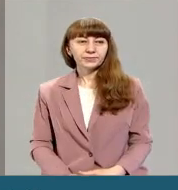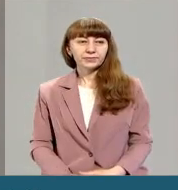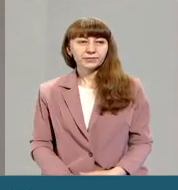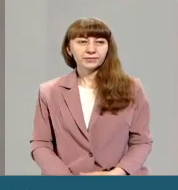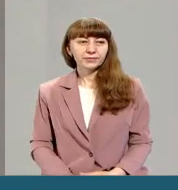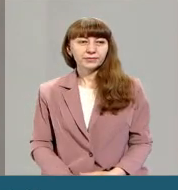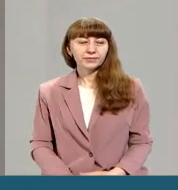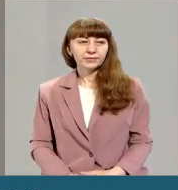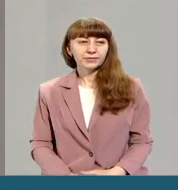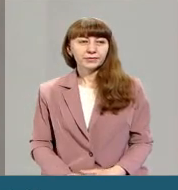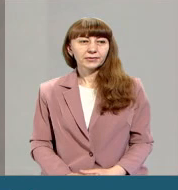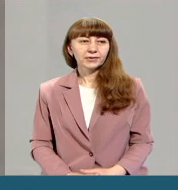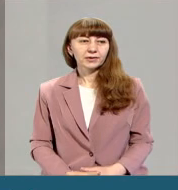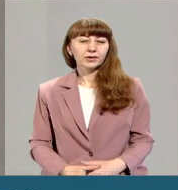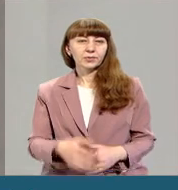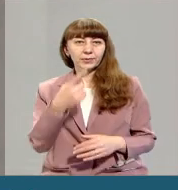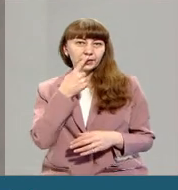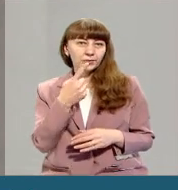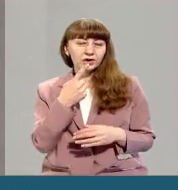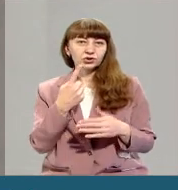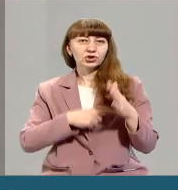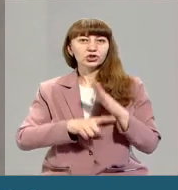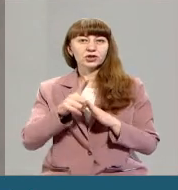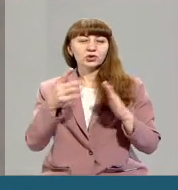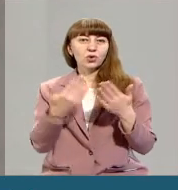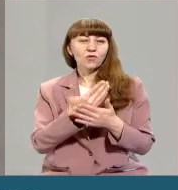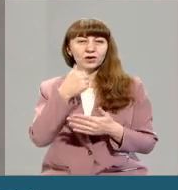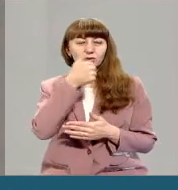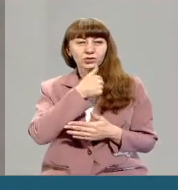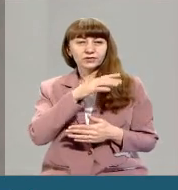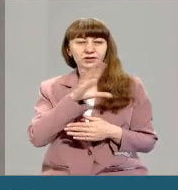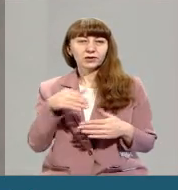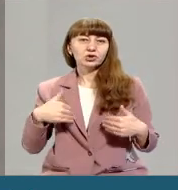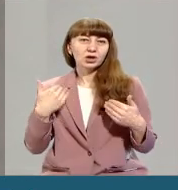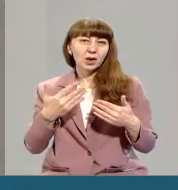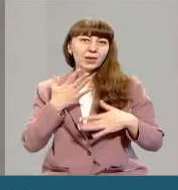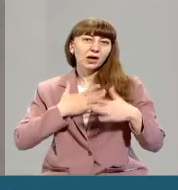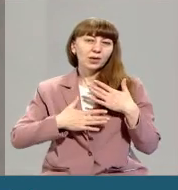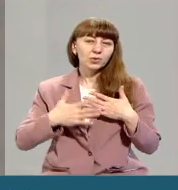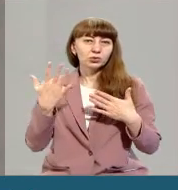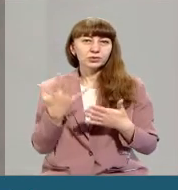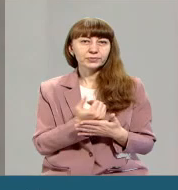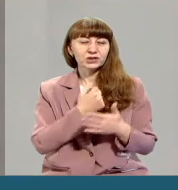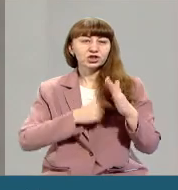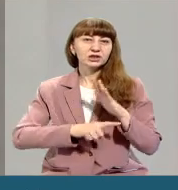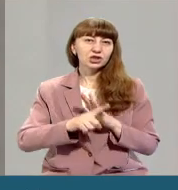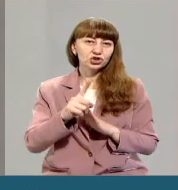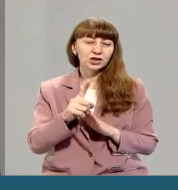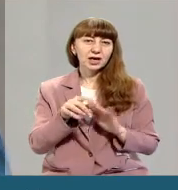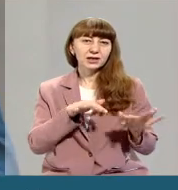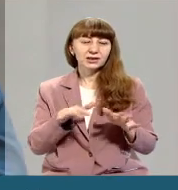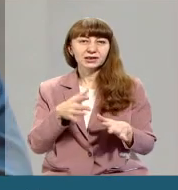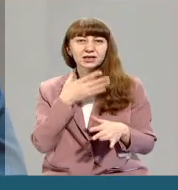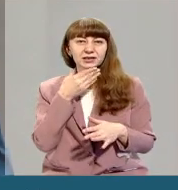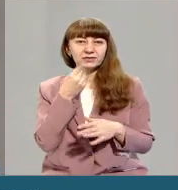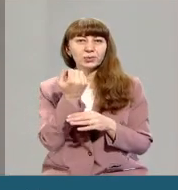и неизведанное преддверии наступающего Нового года Всем желаю вам благополучия успешных начинаний и ярких